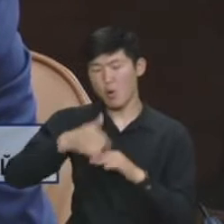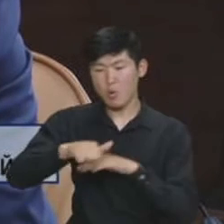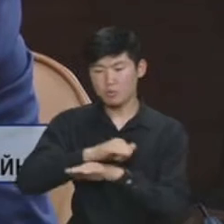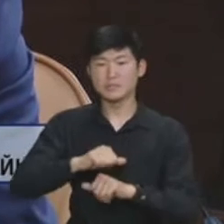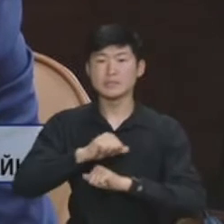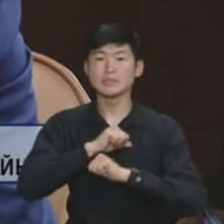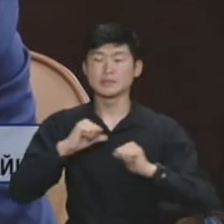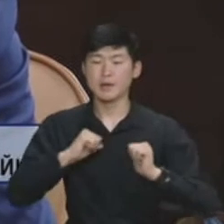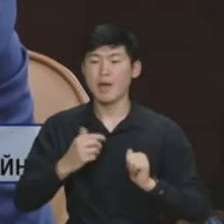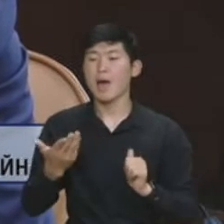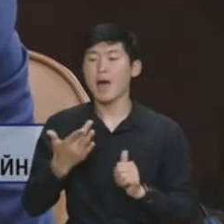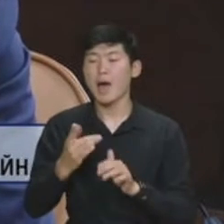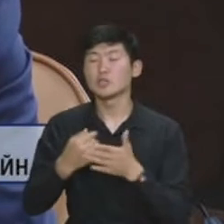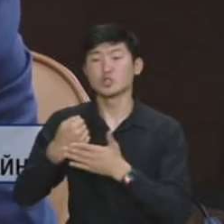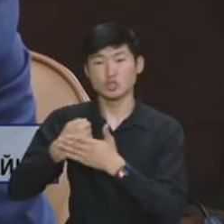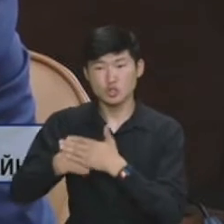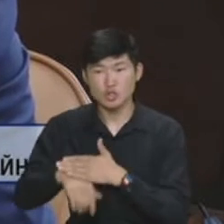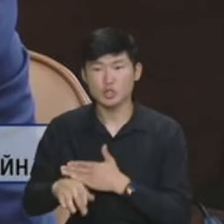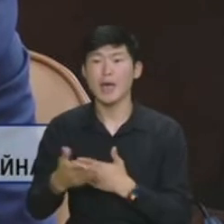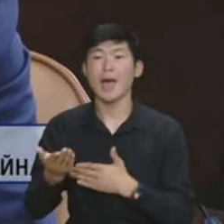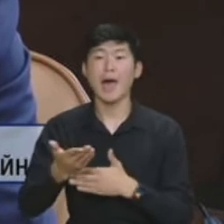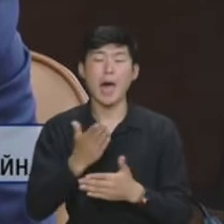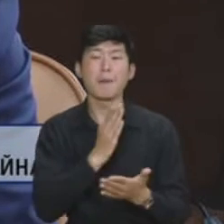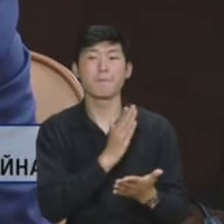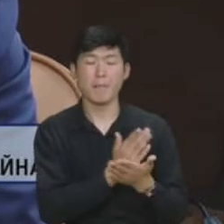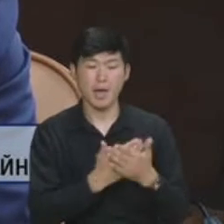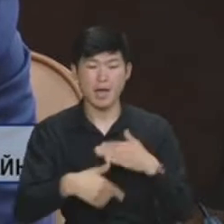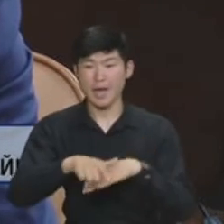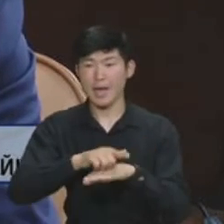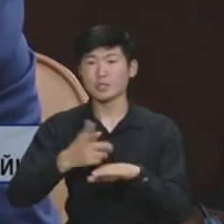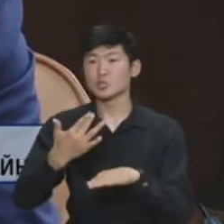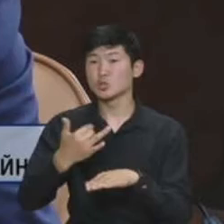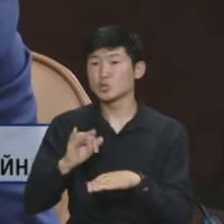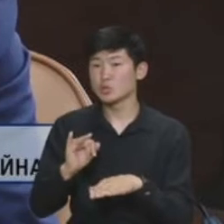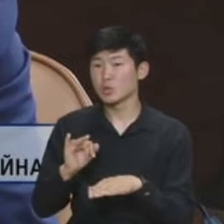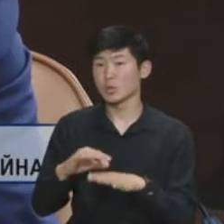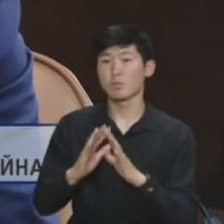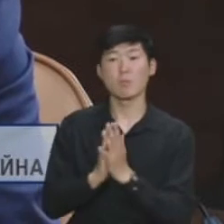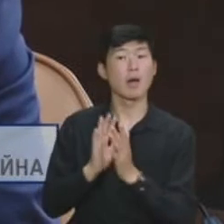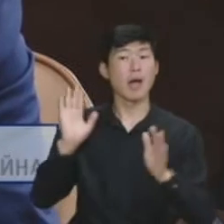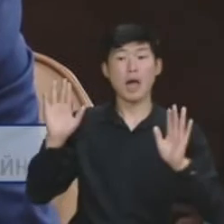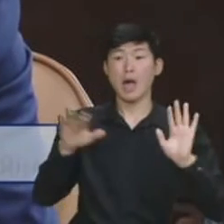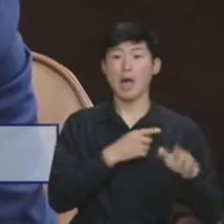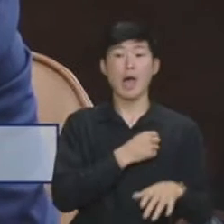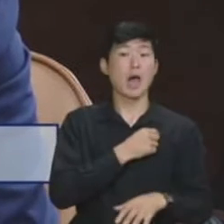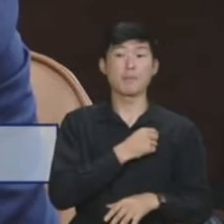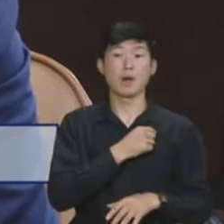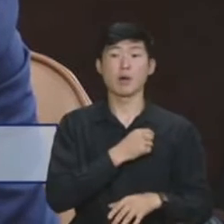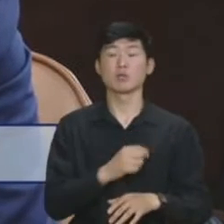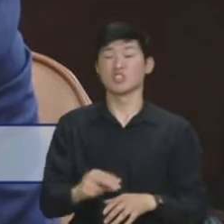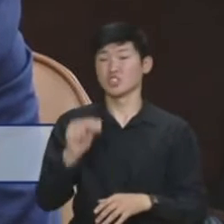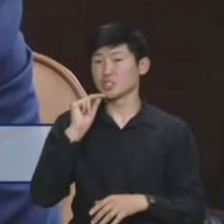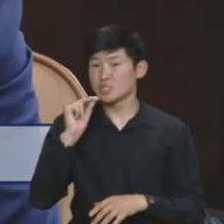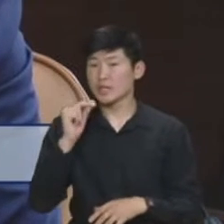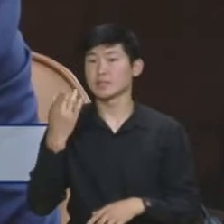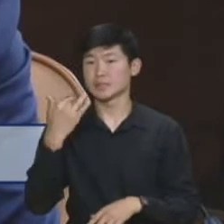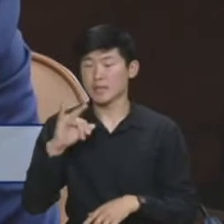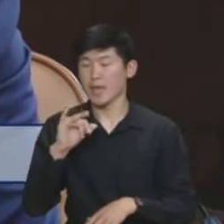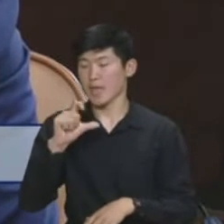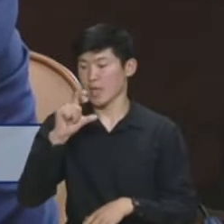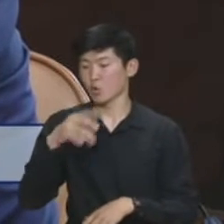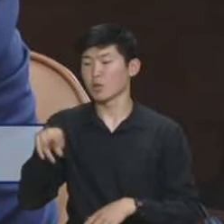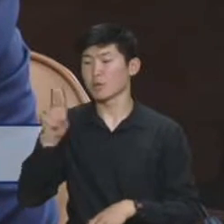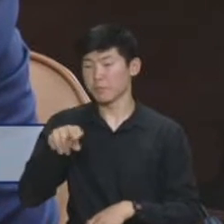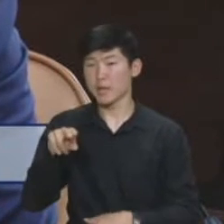иргэн хаанд төрсөн, хаан байгаа, газар зүүн байлаас үл хамааран чанартай эрүүл